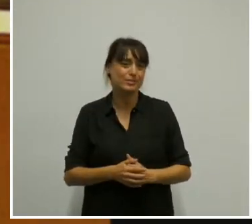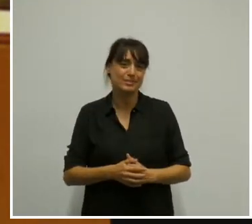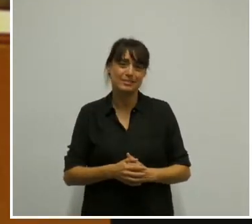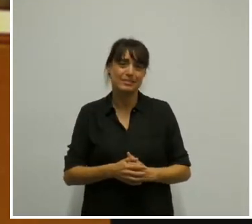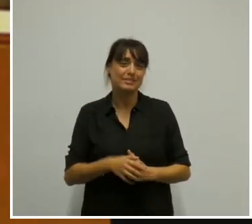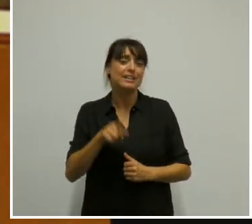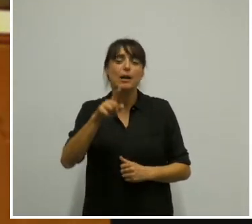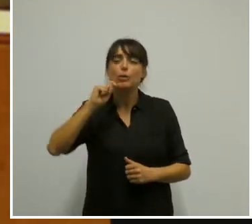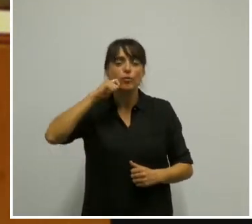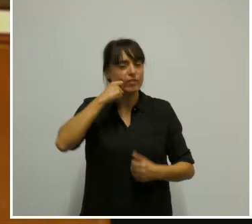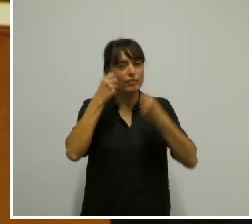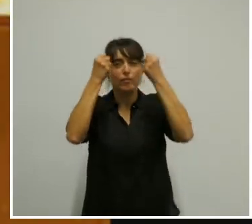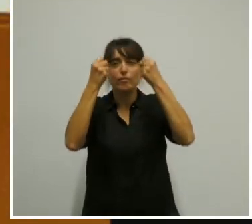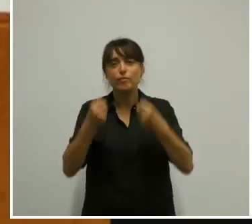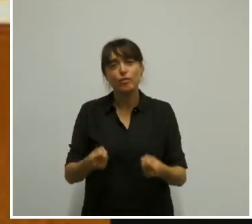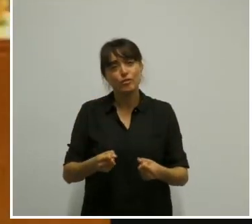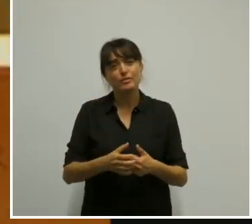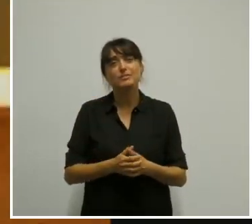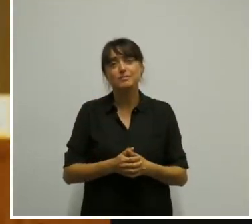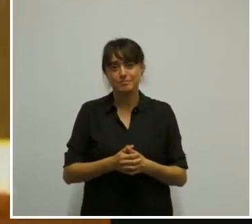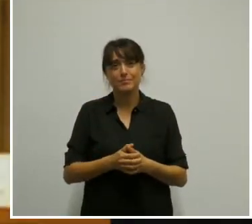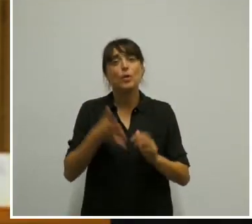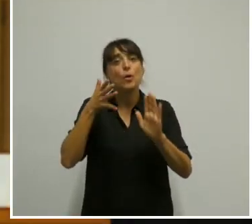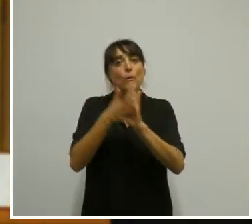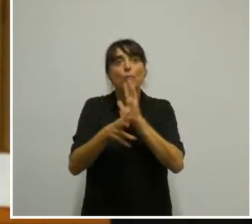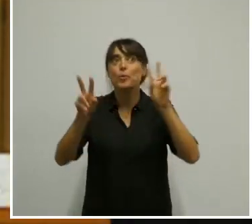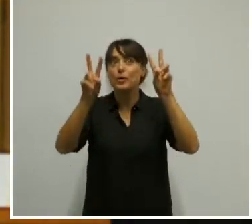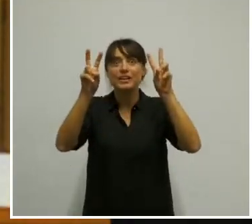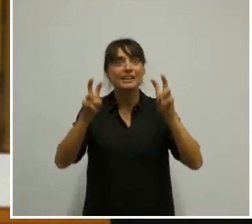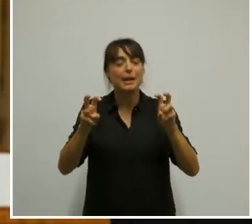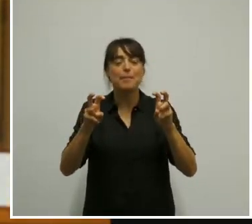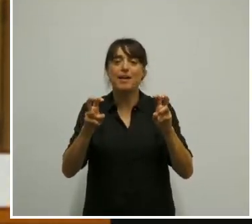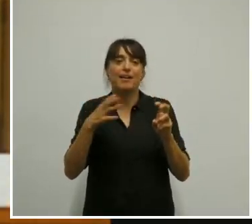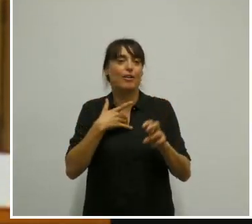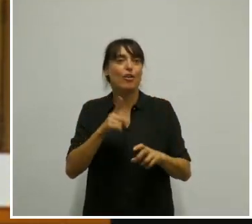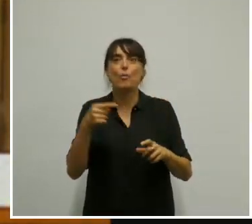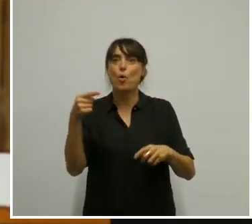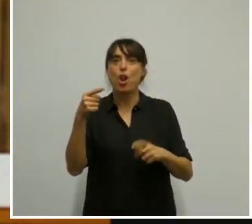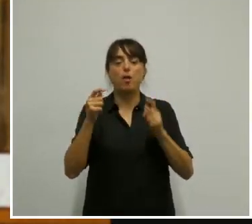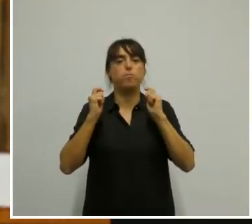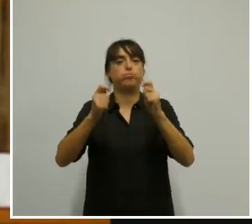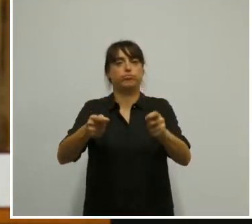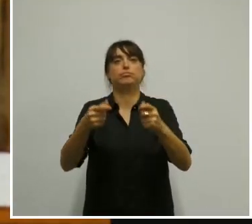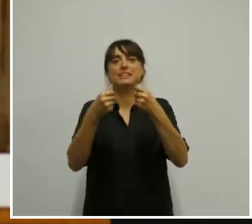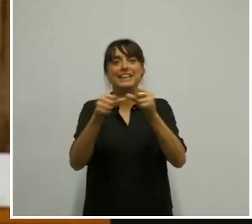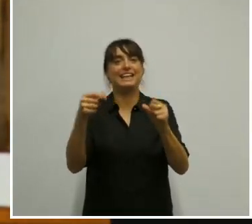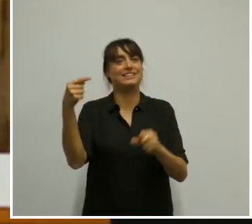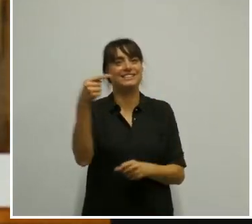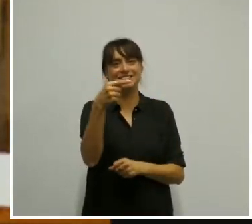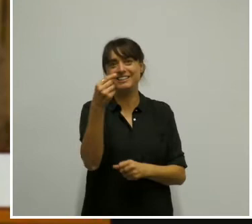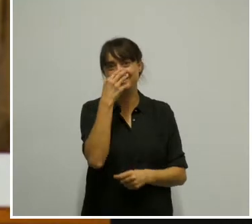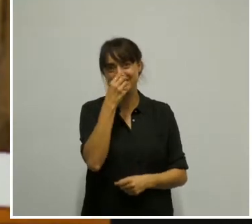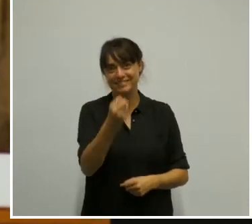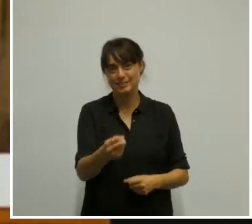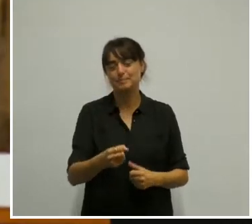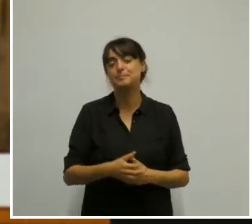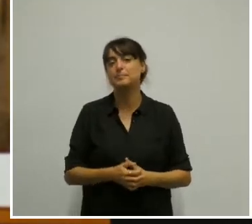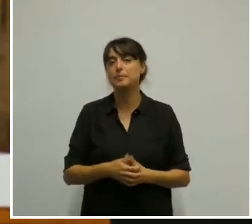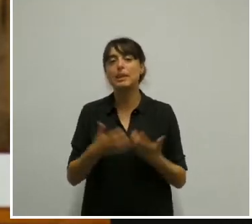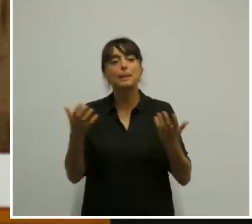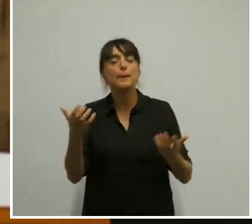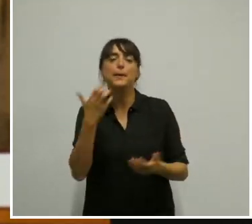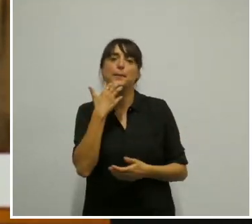molt confidencial per temes, sobretot, d'evitar estigmatització de centres. El tema de la complexitat, de si un